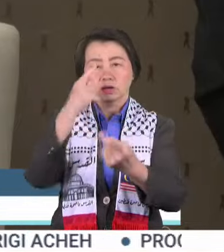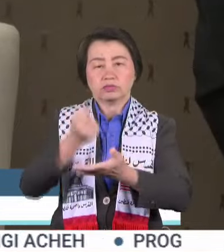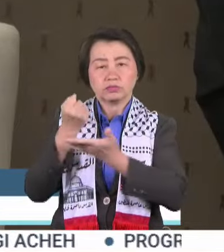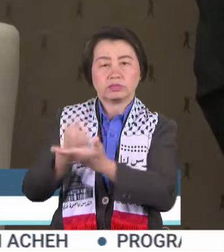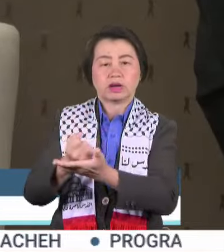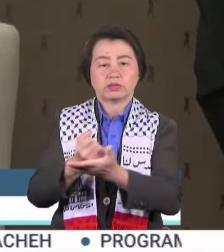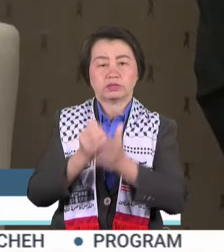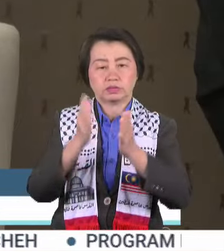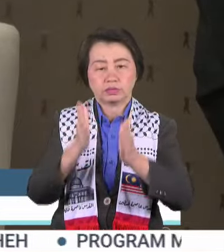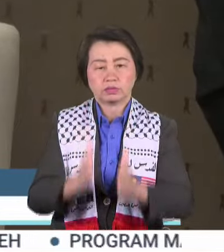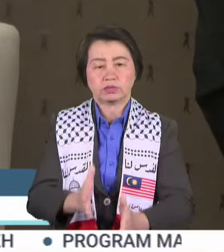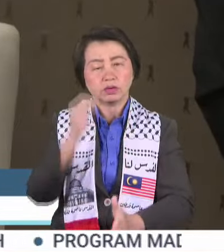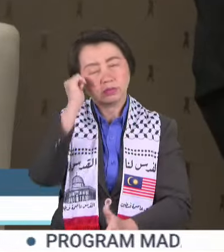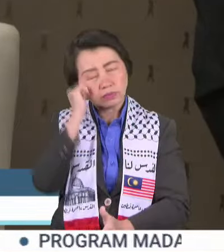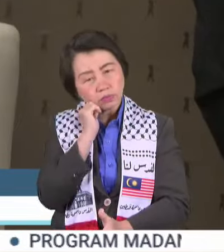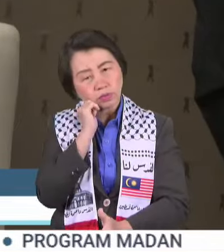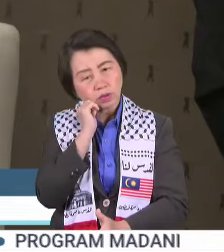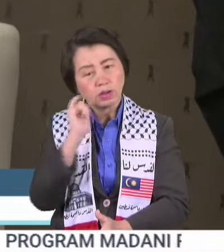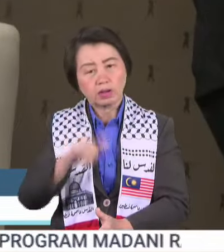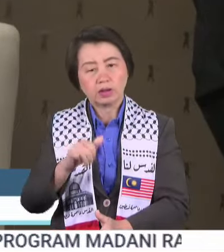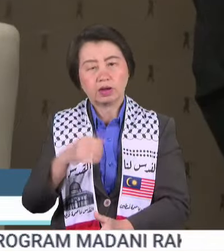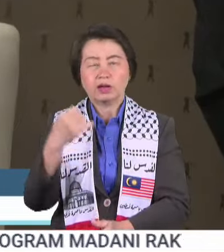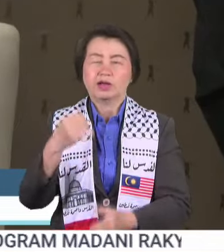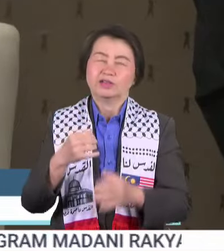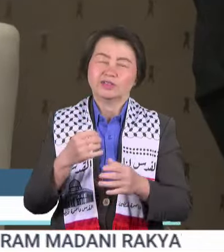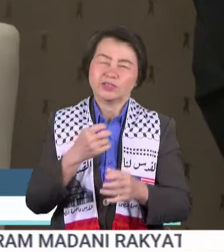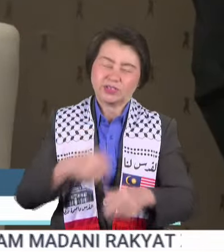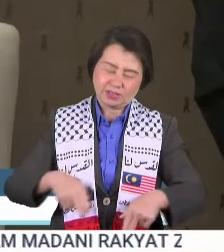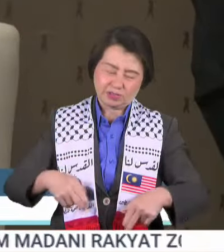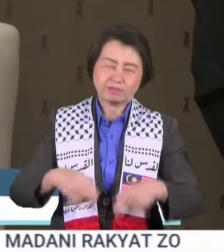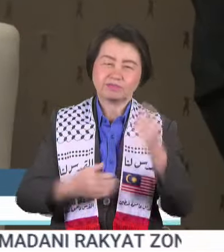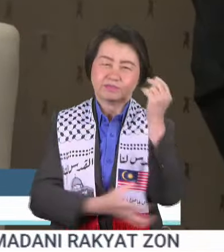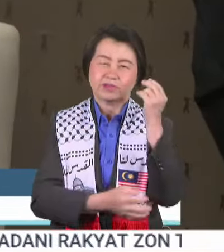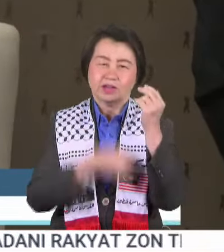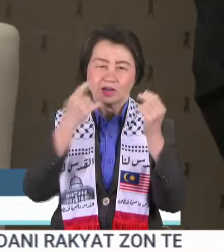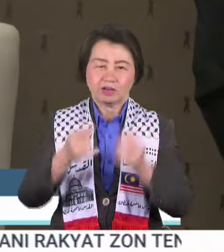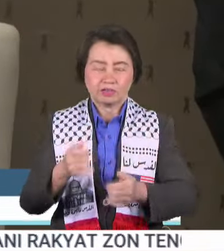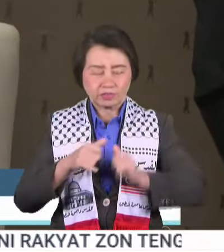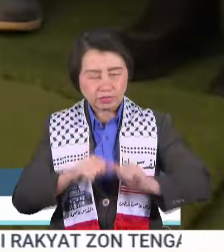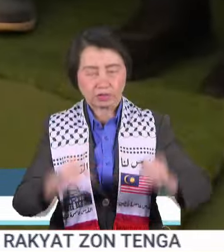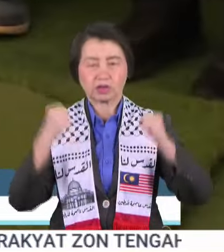bantu golongan warga emas yang tidak mampu untuk kekal sihat.